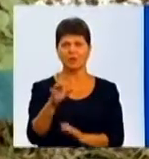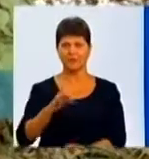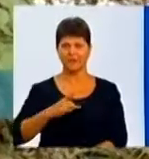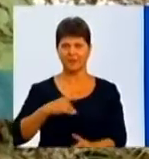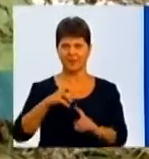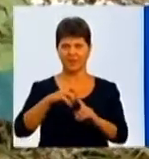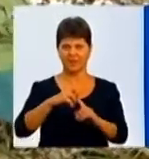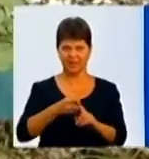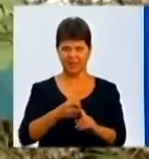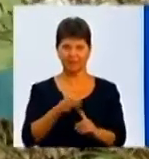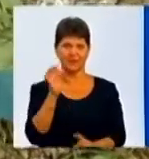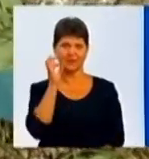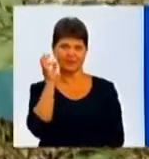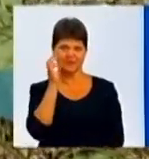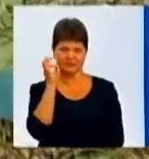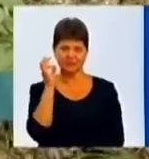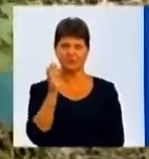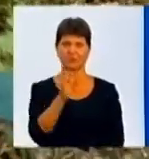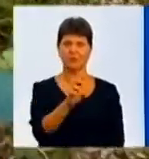Вот мы нашли белый гриб.